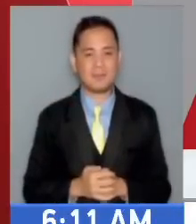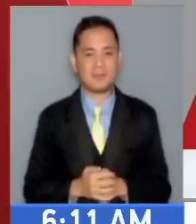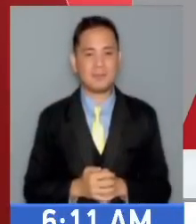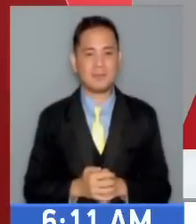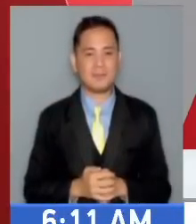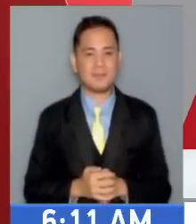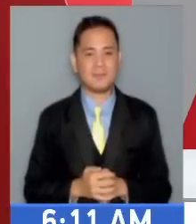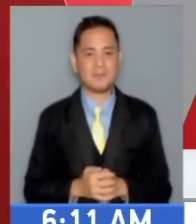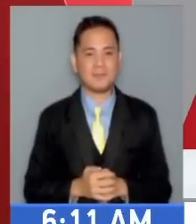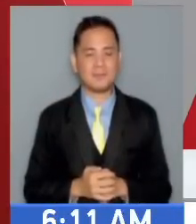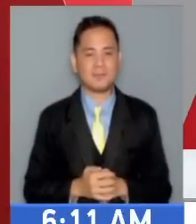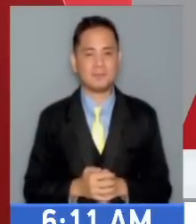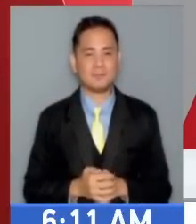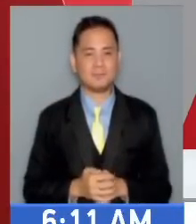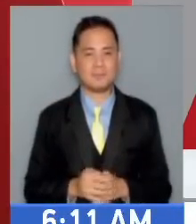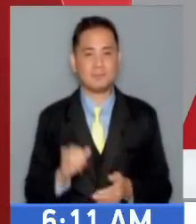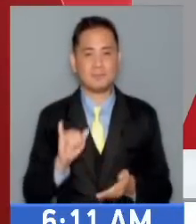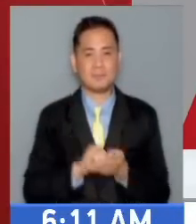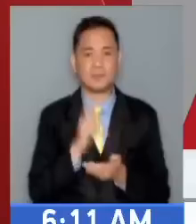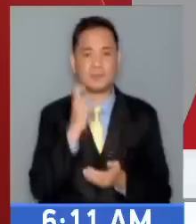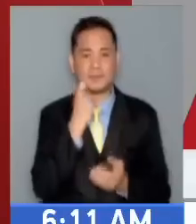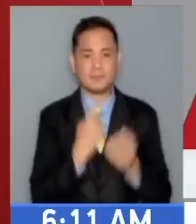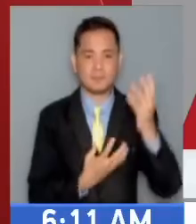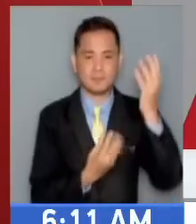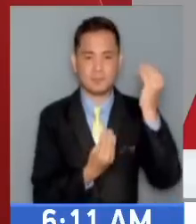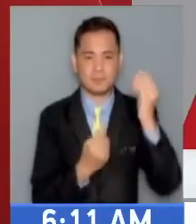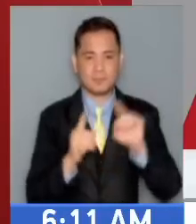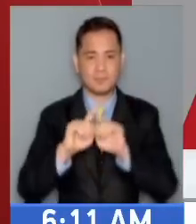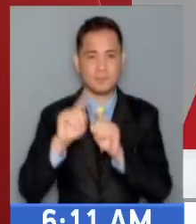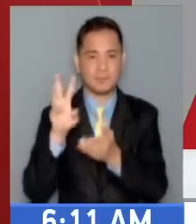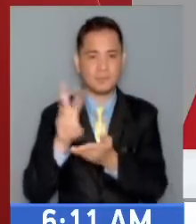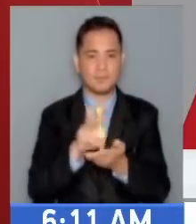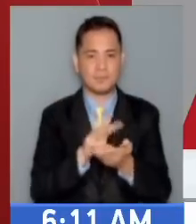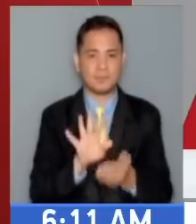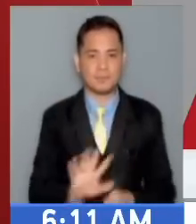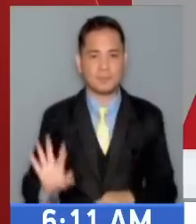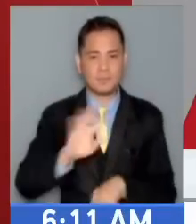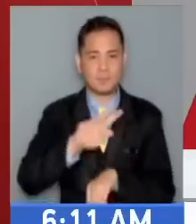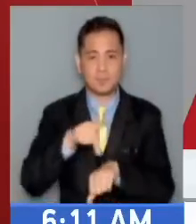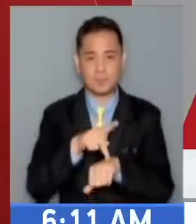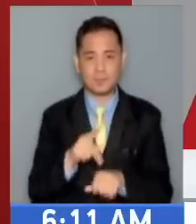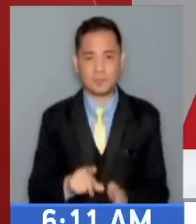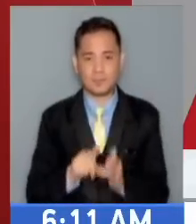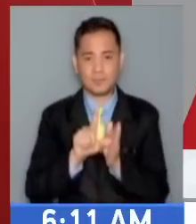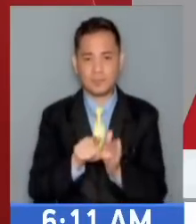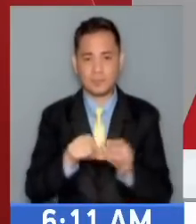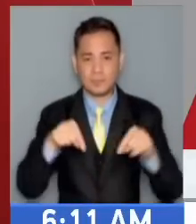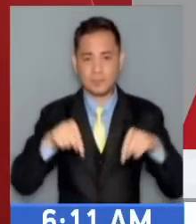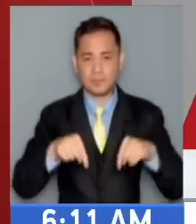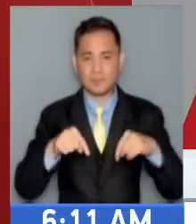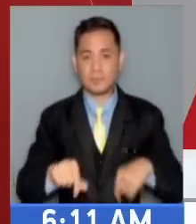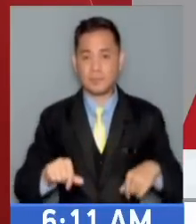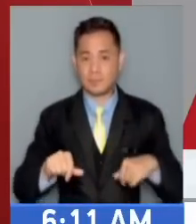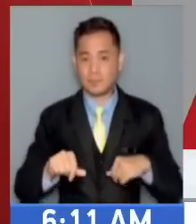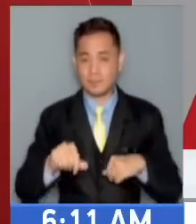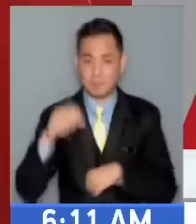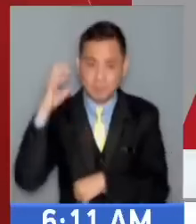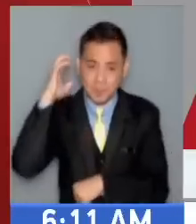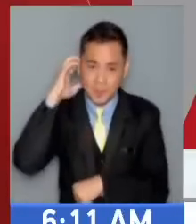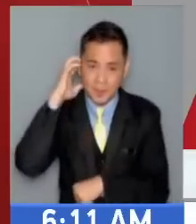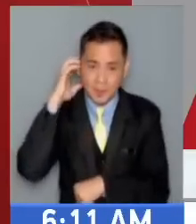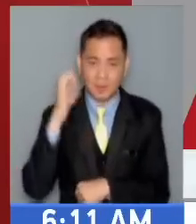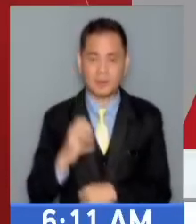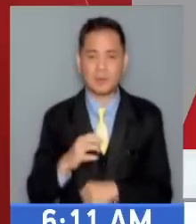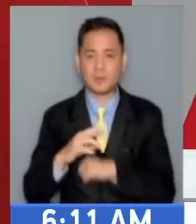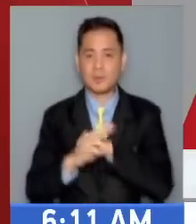At yan ang pinakahuling balita mula sa iba't ibang rehiyon ng bansa. Abangan mamaya dito sa Mindanao, ang At Home with GMA Regional TV alas